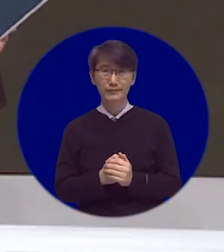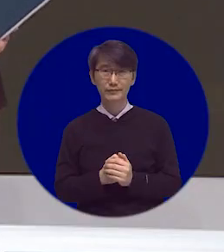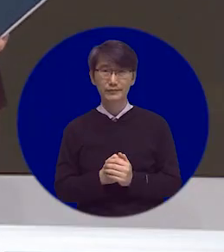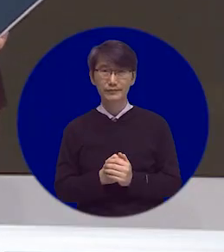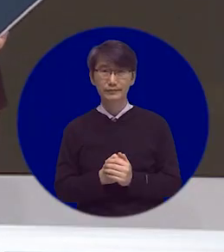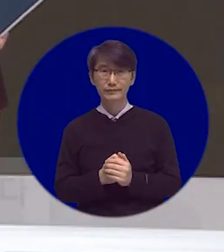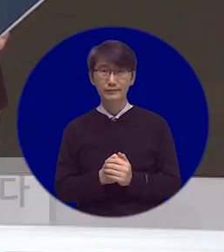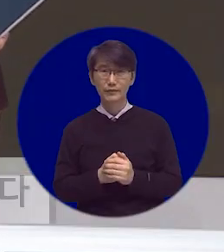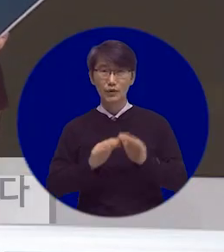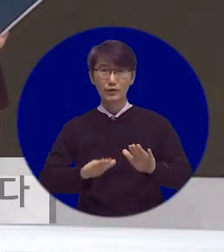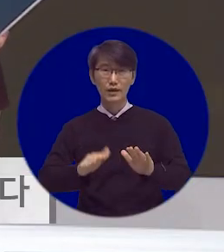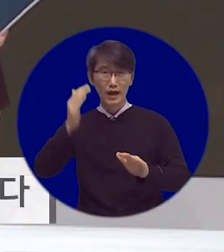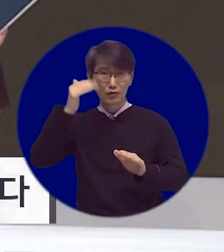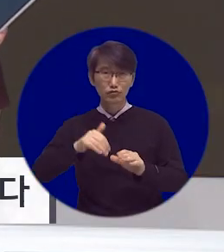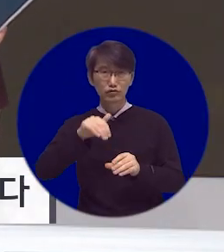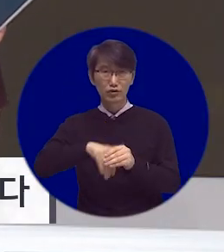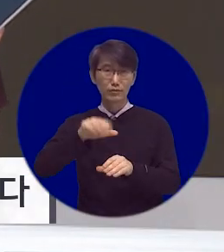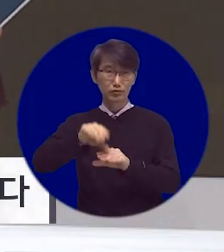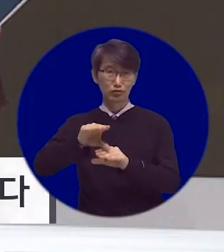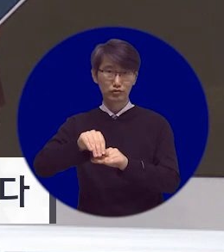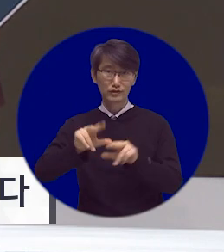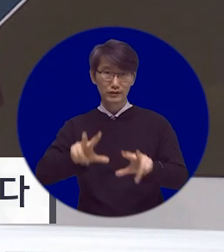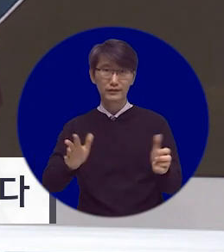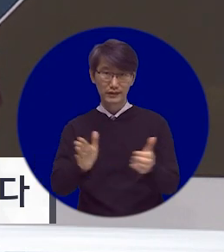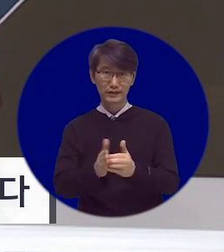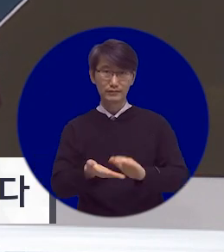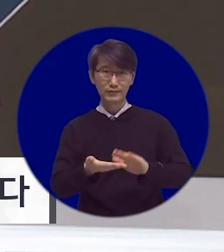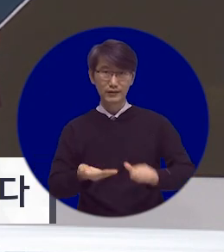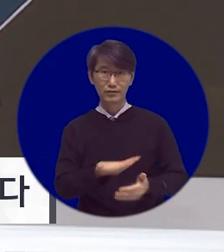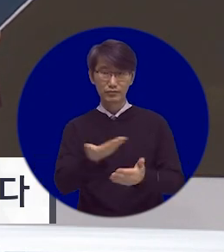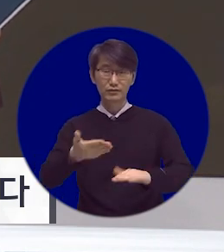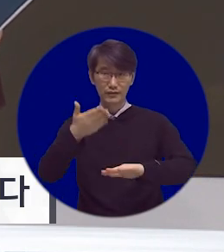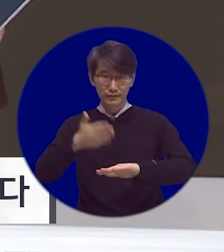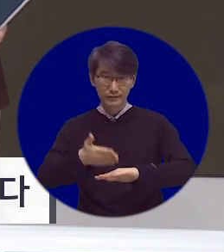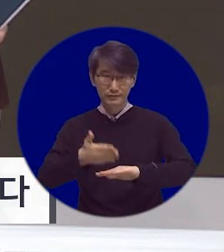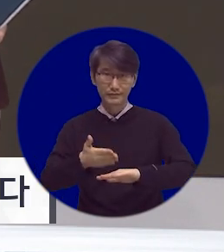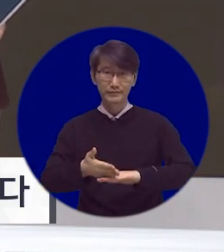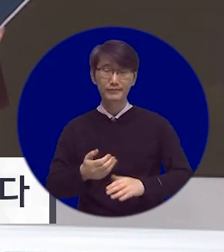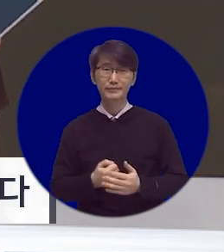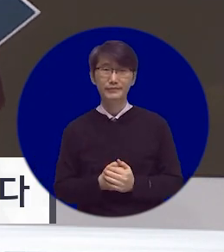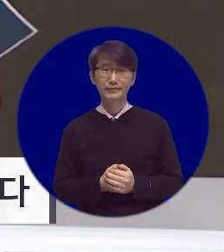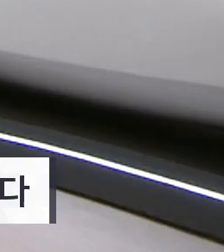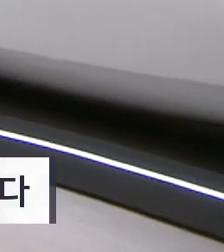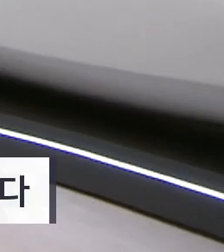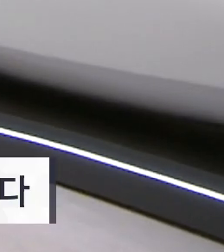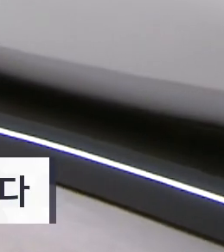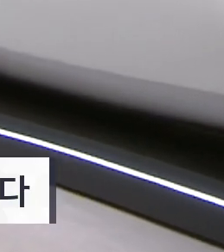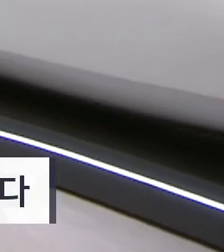오늘 한국 선거 방송 뉴스는 여기까지입니다. 시청해 주신 여러분 고맙습니다.